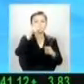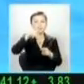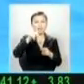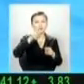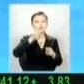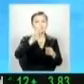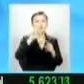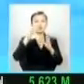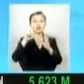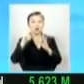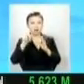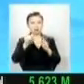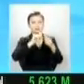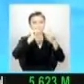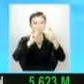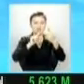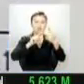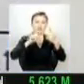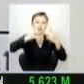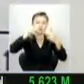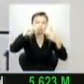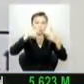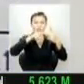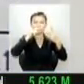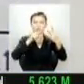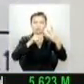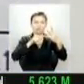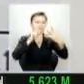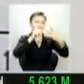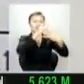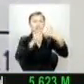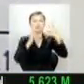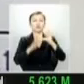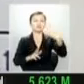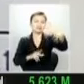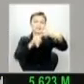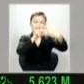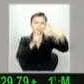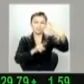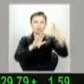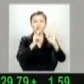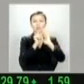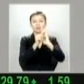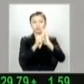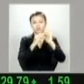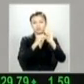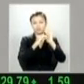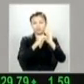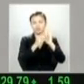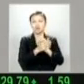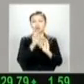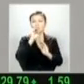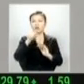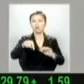าวงศ์พิทักษ์และจ่าสิบตำรวจปริญญาผู้บังคับหมู่ตำรวจภูธรคูคตจังหวัดปทุมธานีหลังพบหลักฐานเป็นผู้ครอบคร